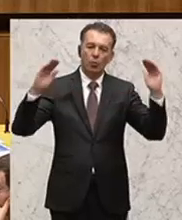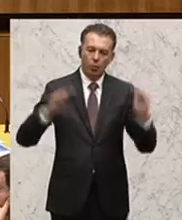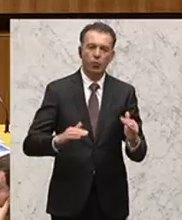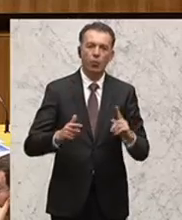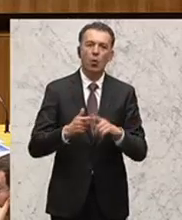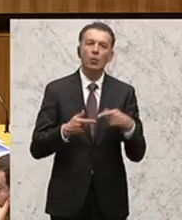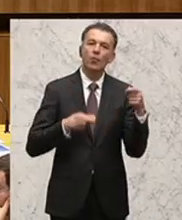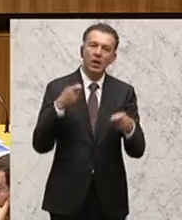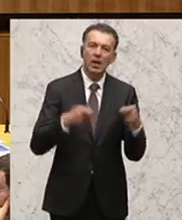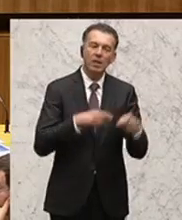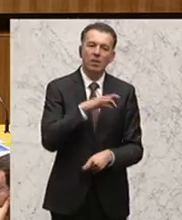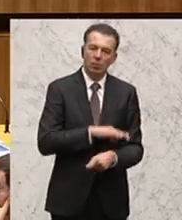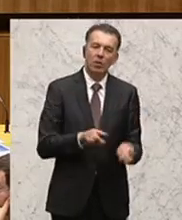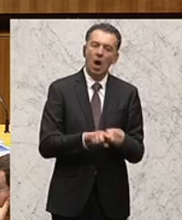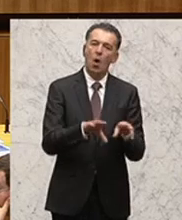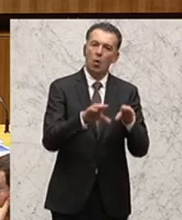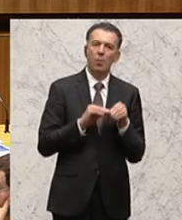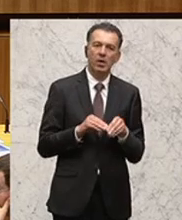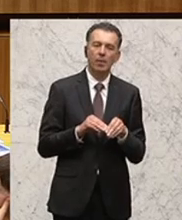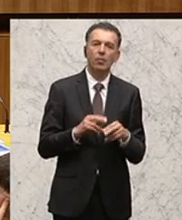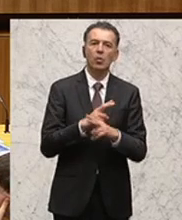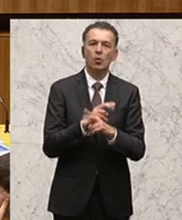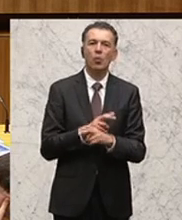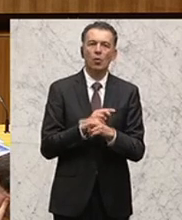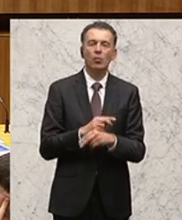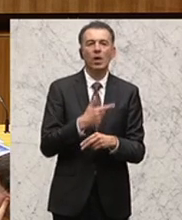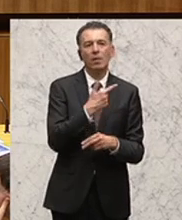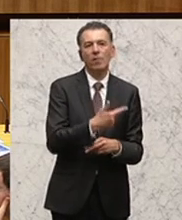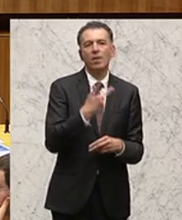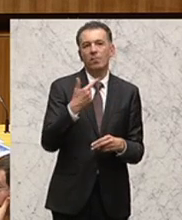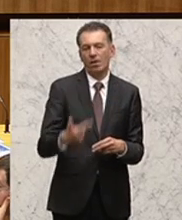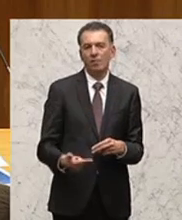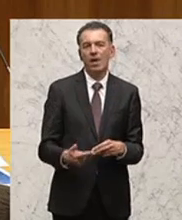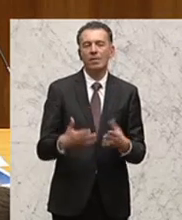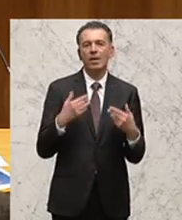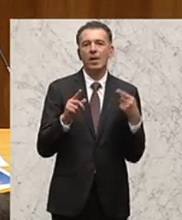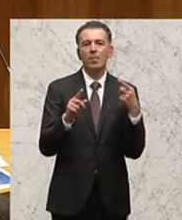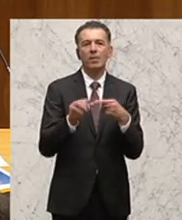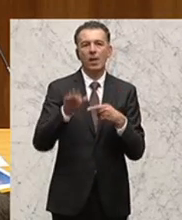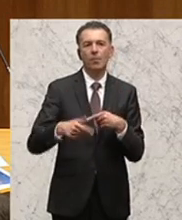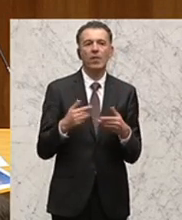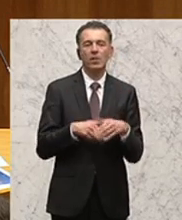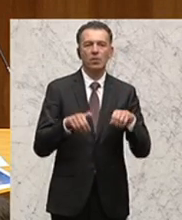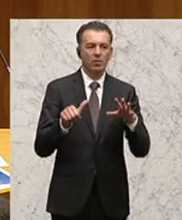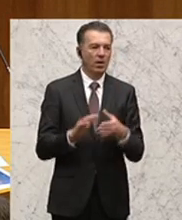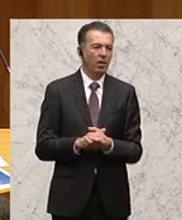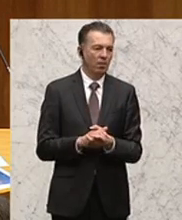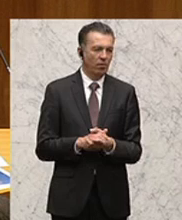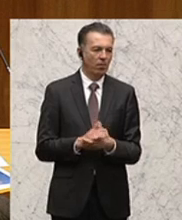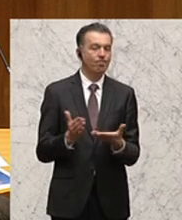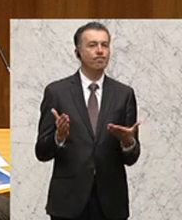und Finanzierungsverpflichtungen leistet. Dies umfasst die österreichischen 2020-Klimaziele ab 2016 an einen